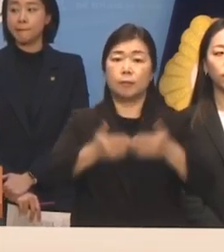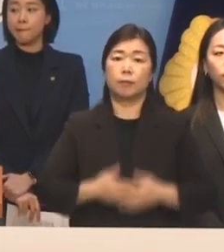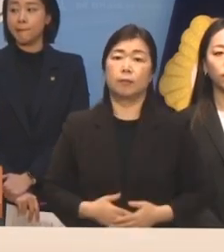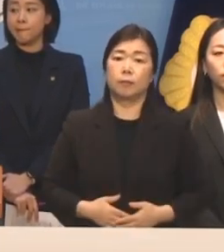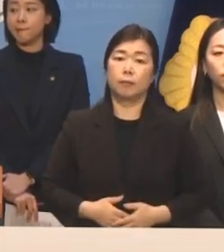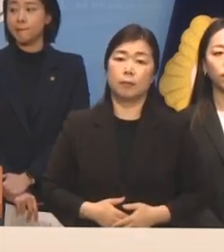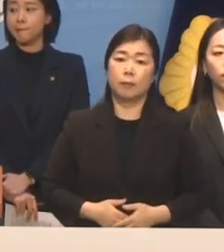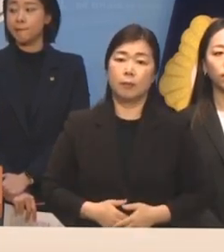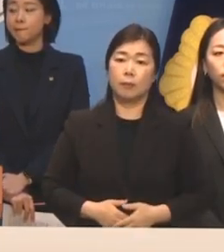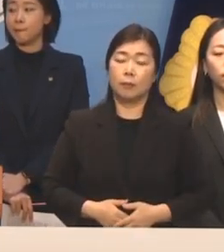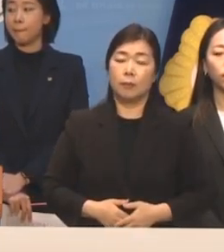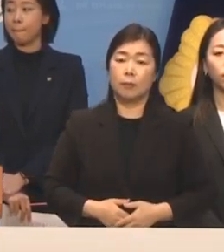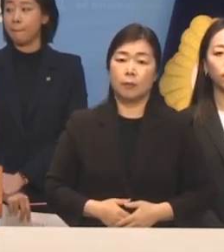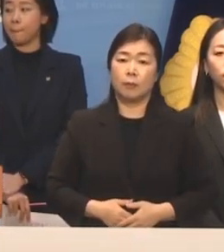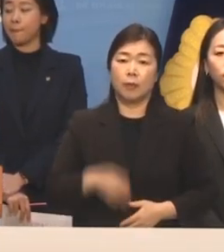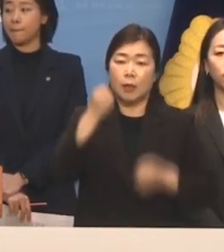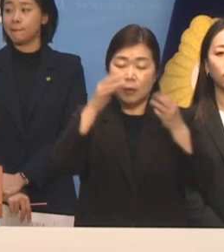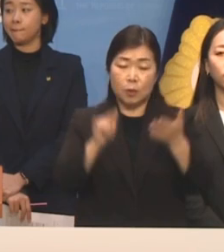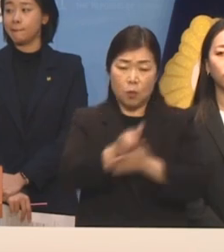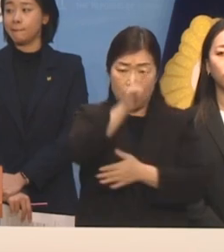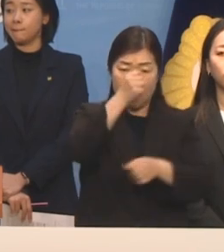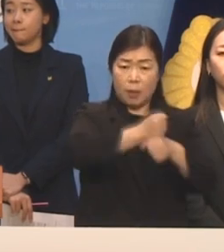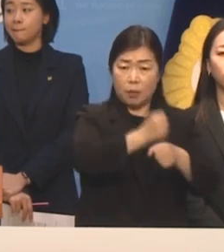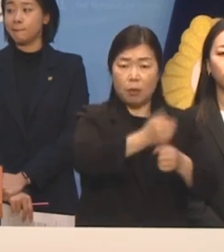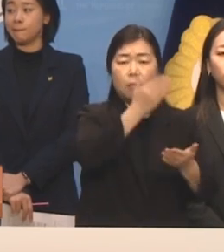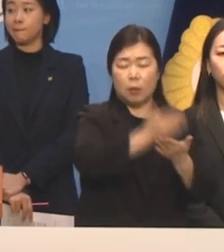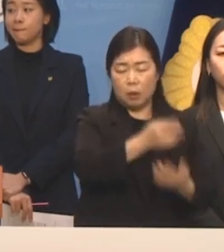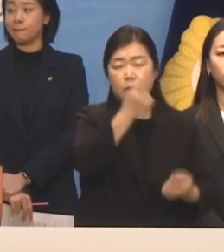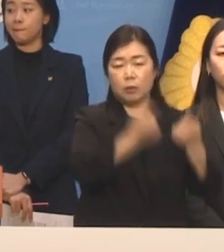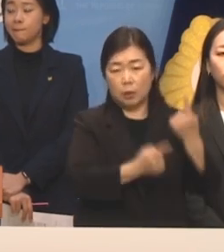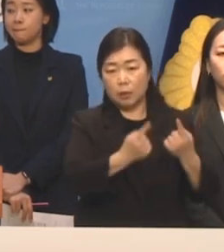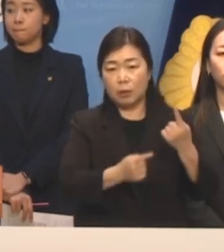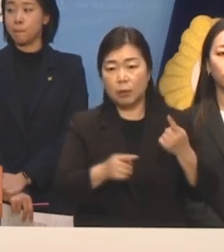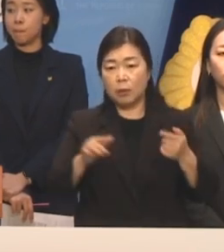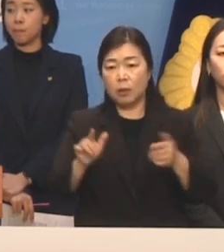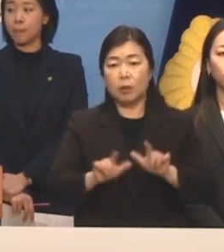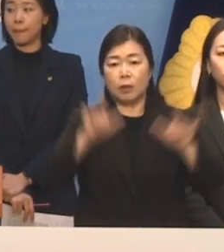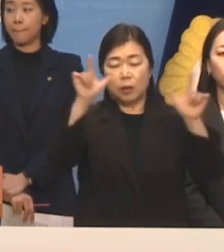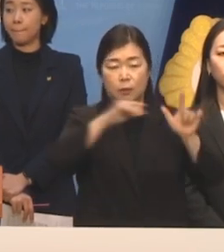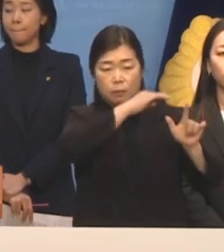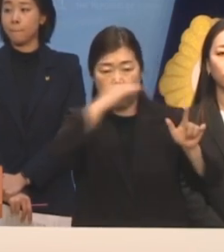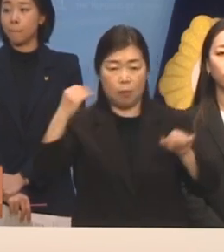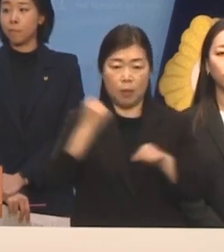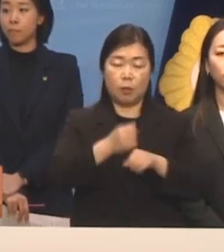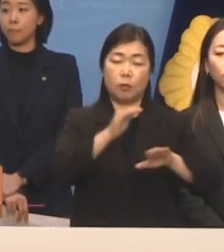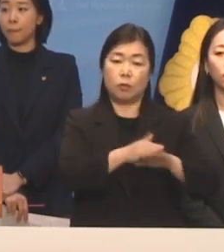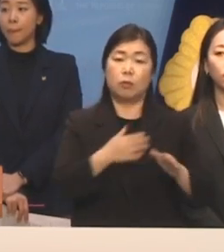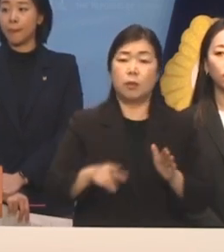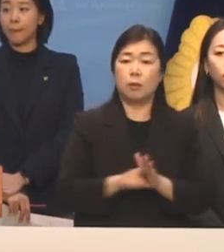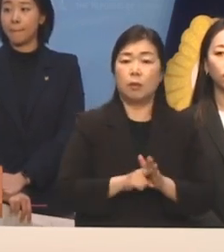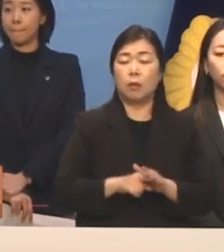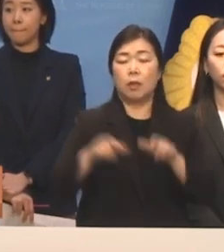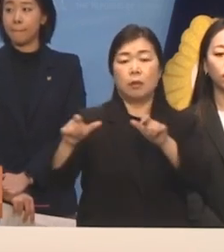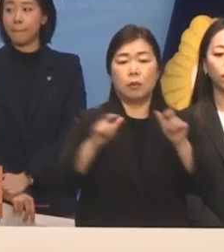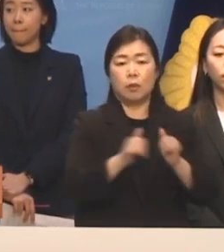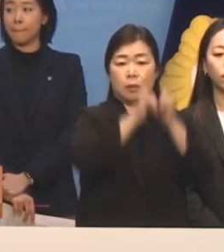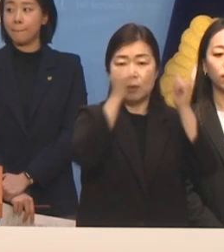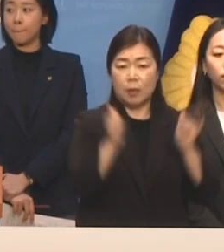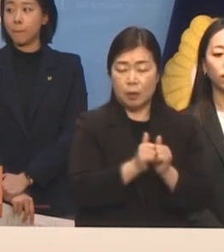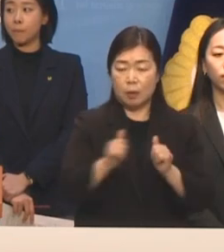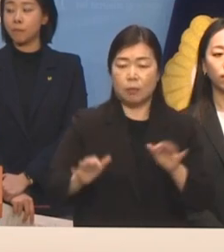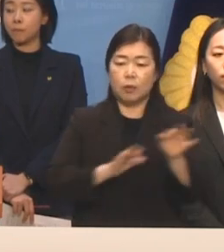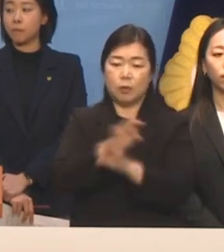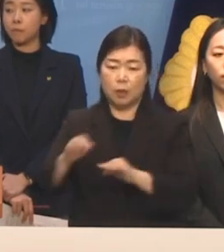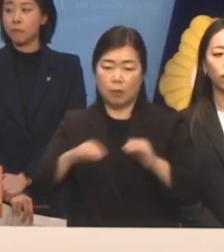녹색정의당에서 무분별한 신공항 건설과 난개발 대신 기후정을 실현할 지역순환경제와 산업의 정의로운 전환을